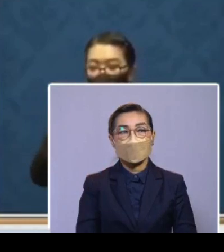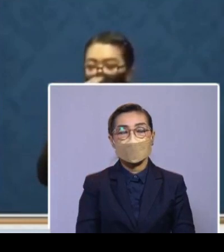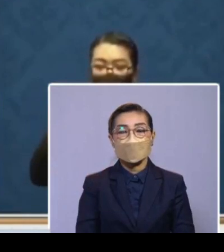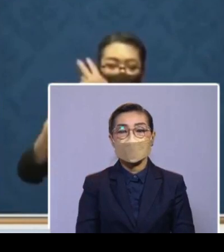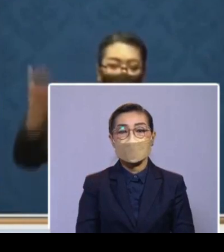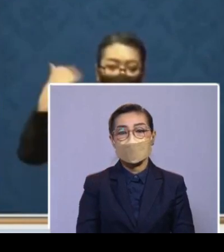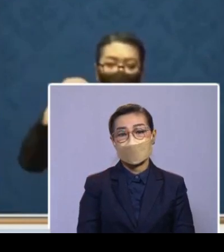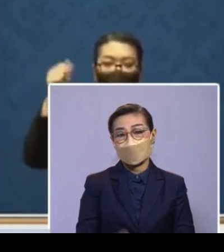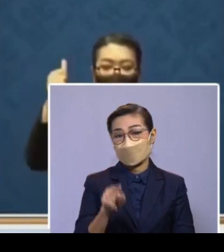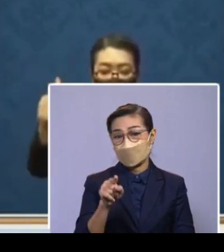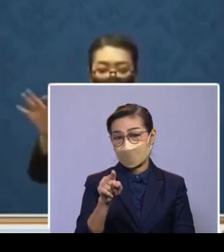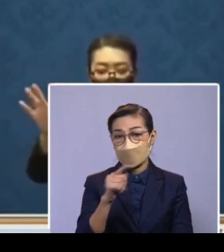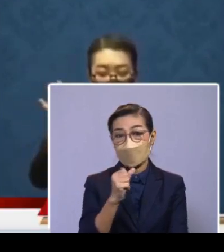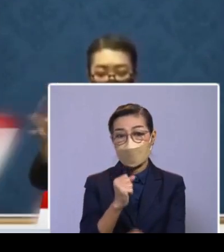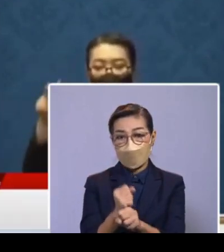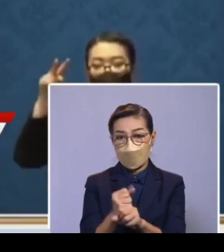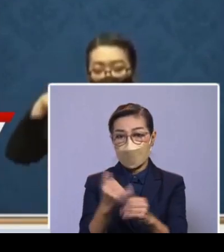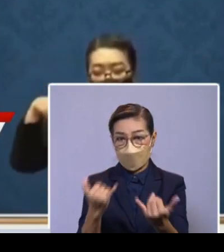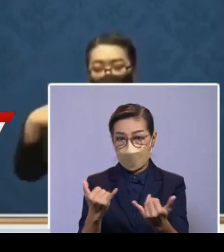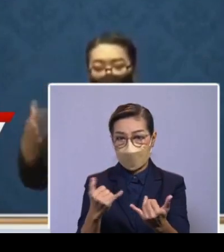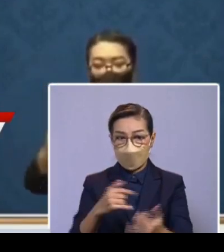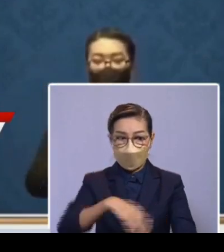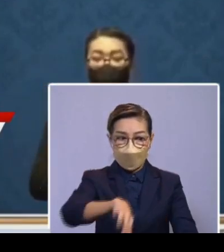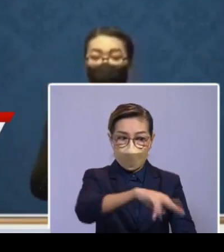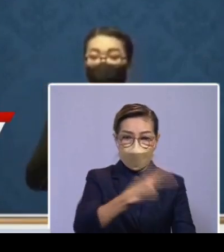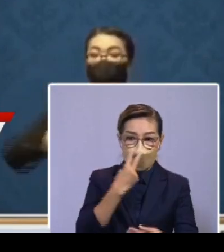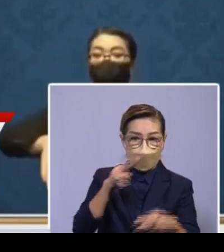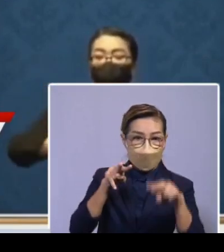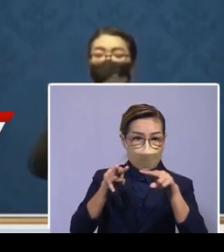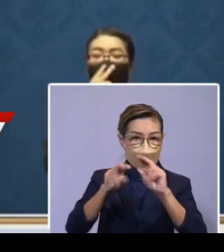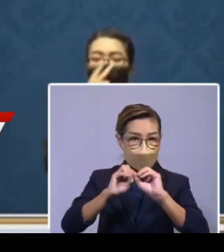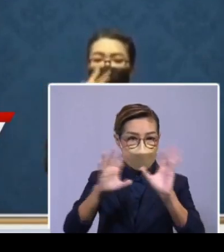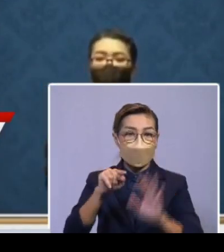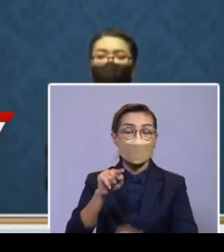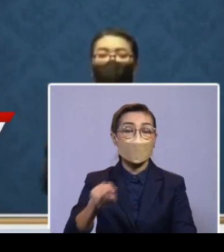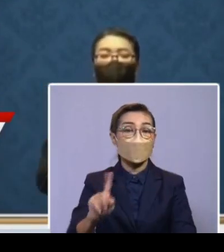สิ่งที่ท่านทำในหลายอย่างวันนี้ทุกคนก็ปรากฏแล้วว่าเป็นเรื่องของการ